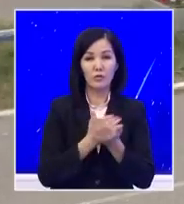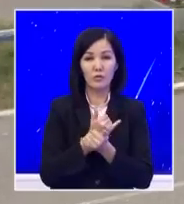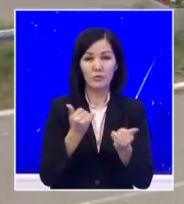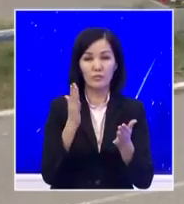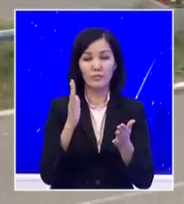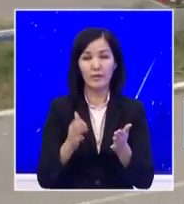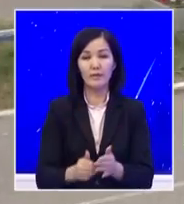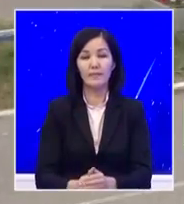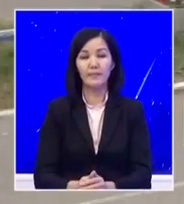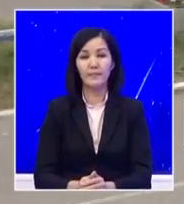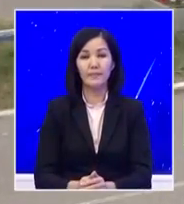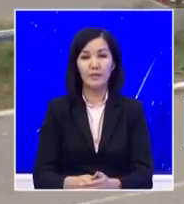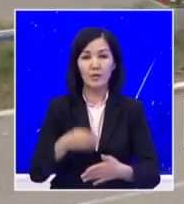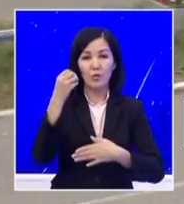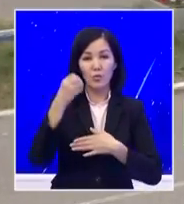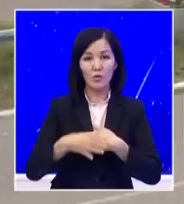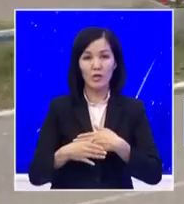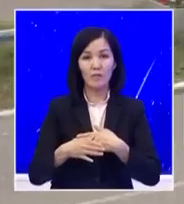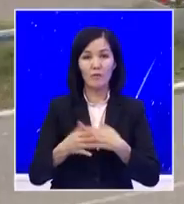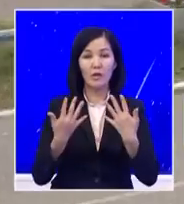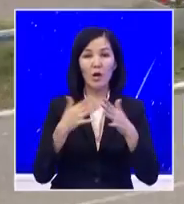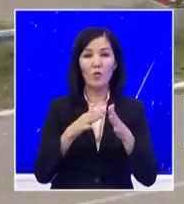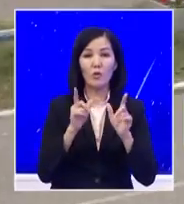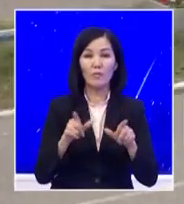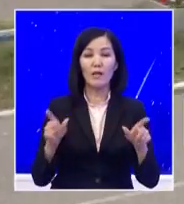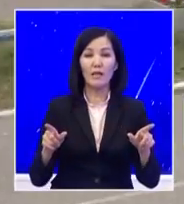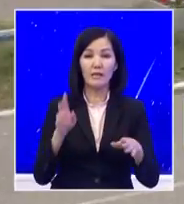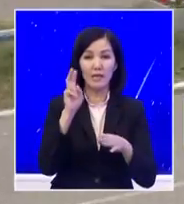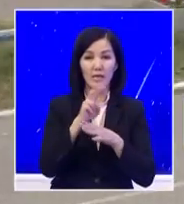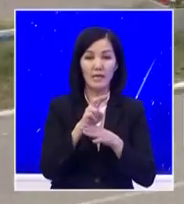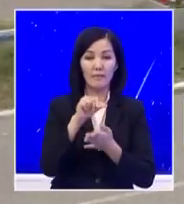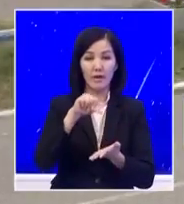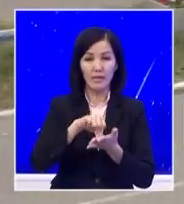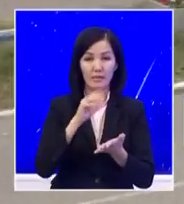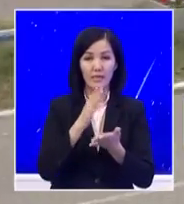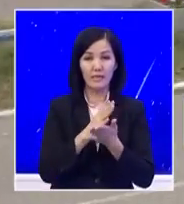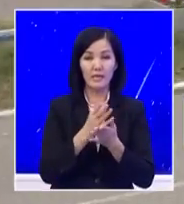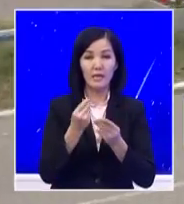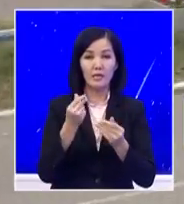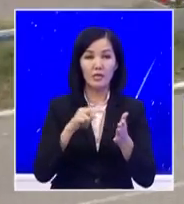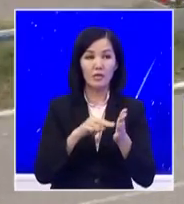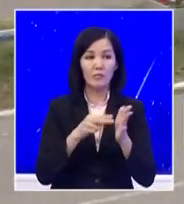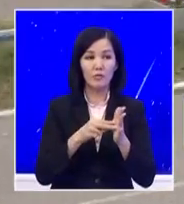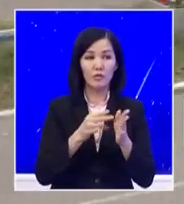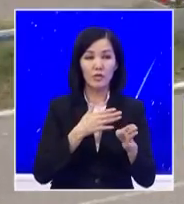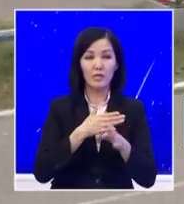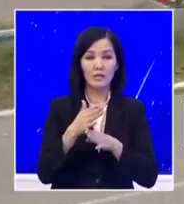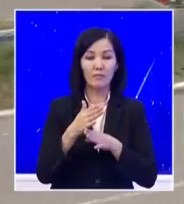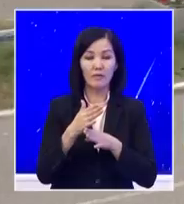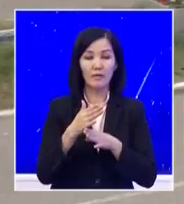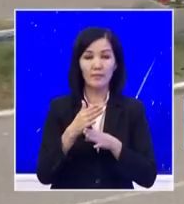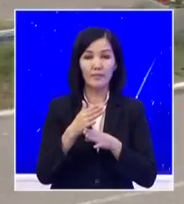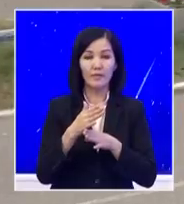бұл аудан болғандықтан ауыл балалары да бар, сондықтан жергілікті бюджет есебінен бүгінгі күні